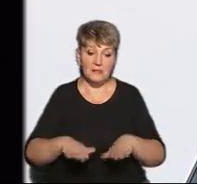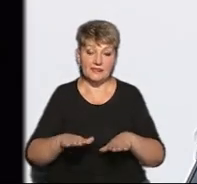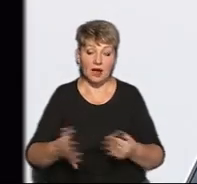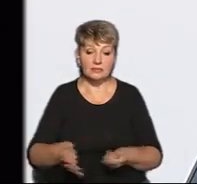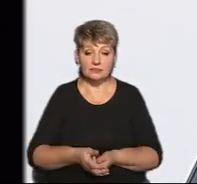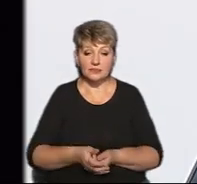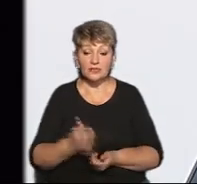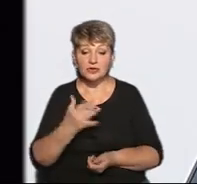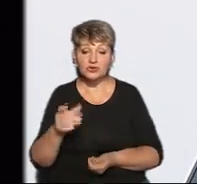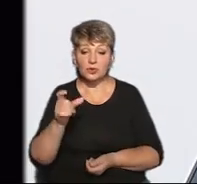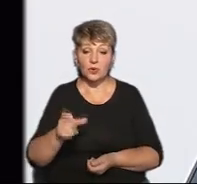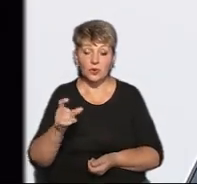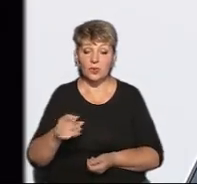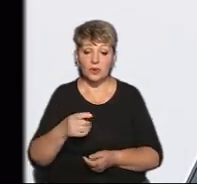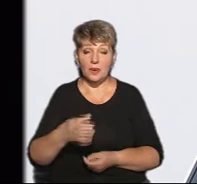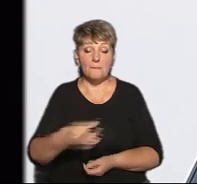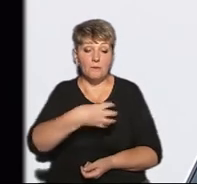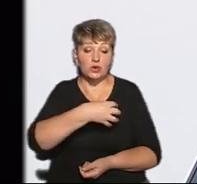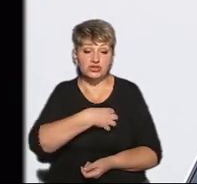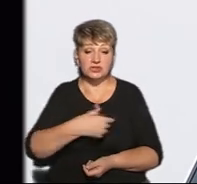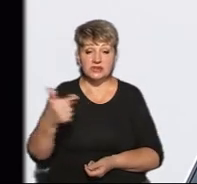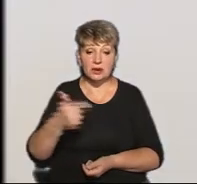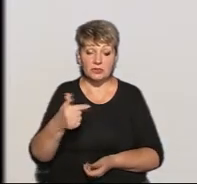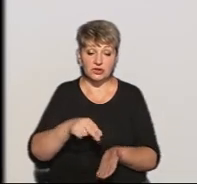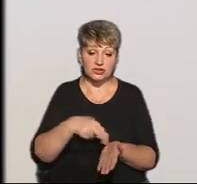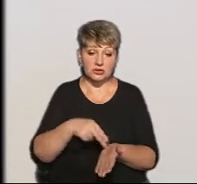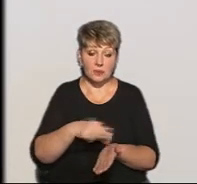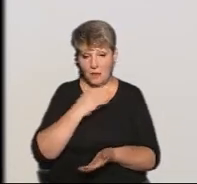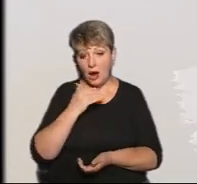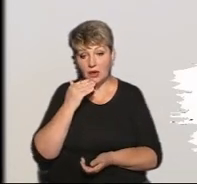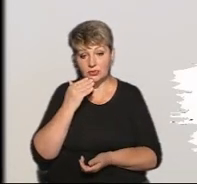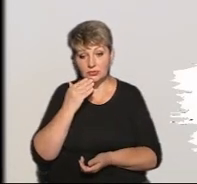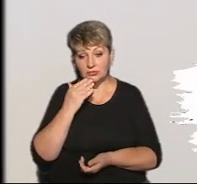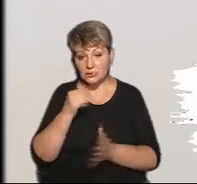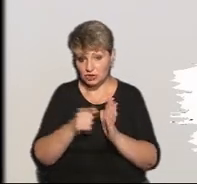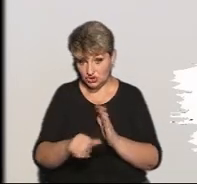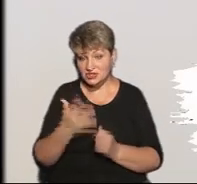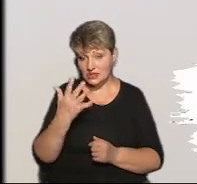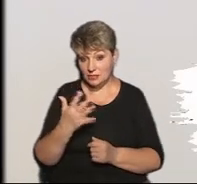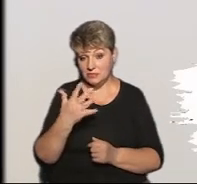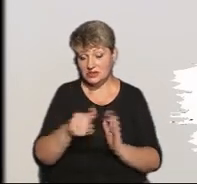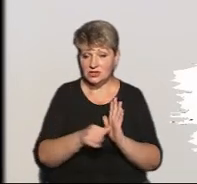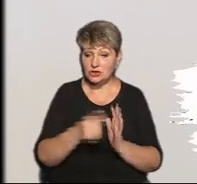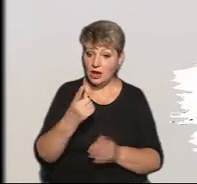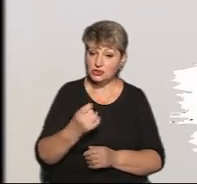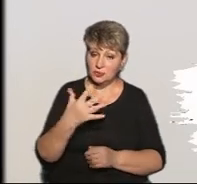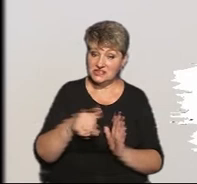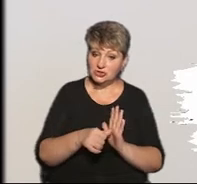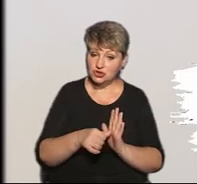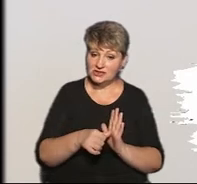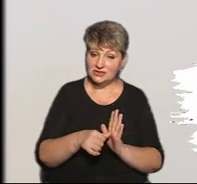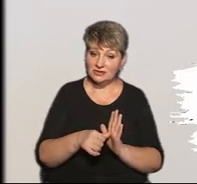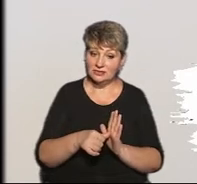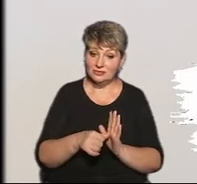правильно. Скільки людей носять звання почесний громадянин Черкас? Багато. 65, 56 або 156?